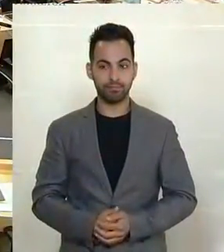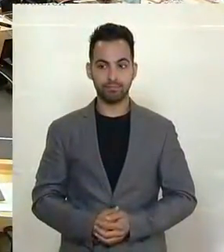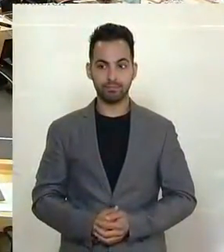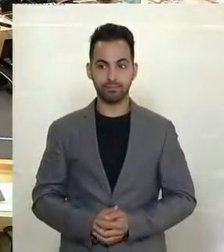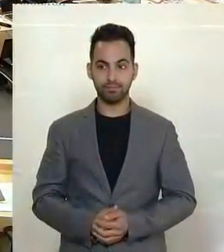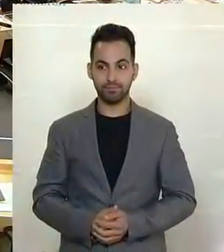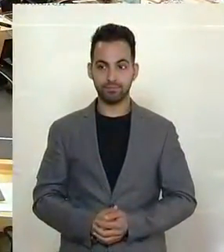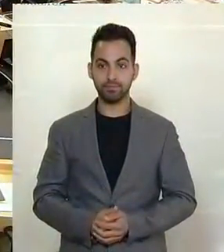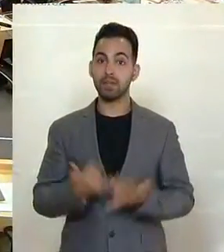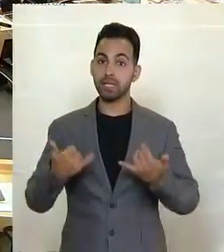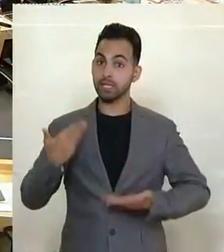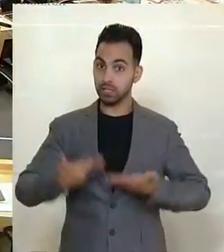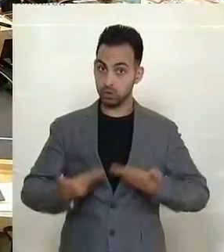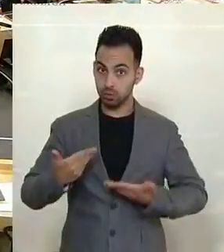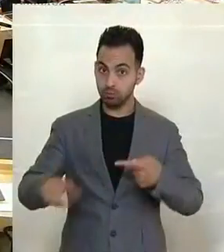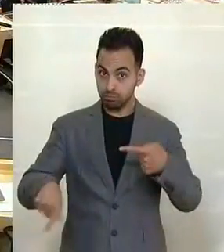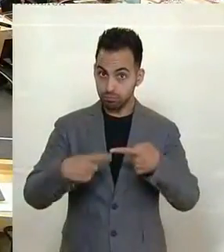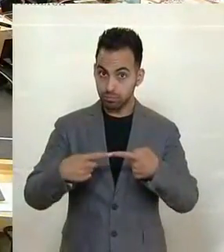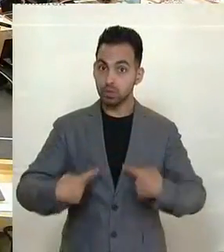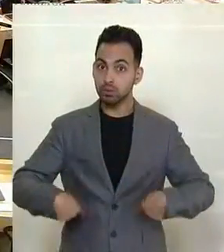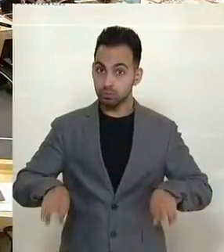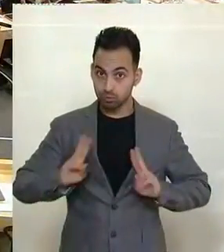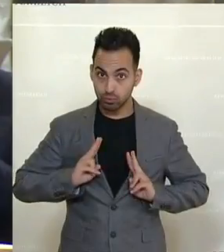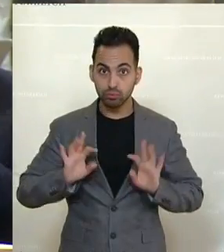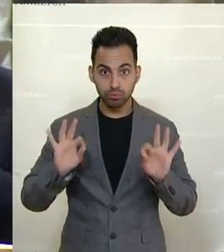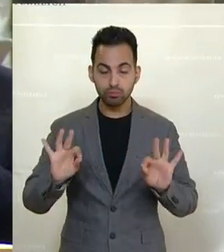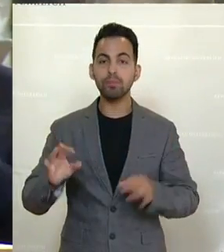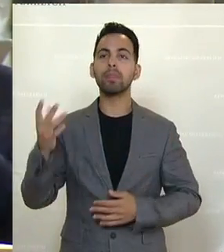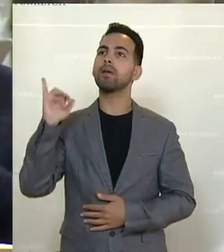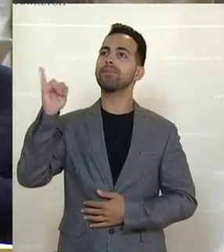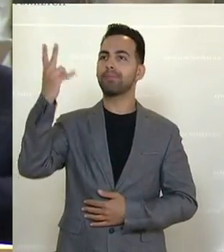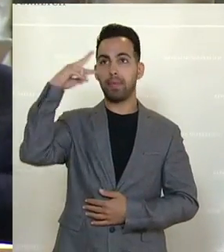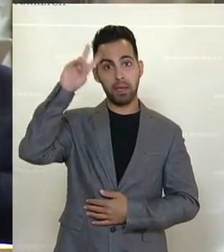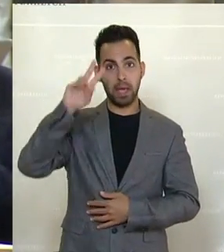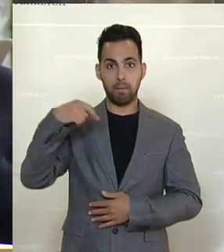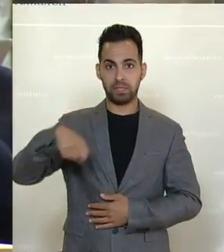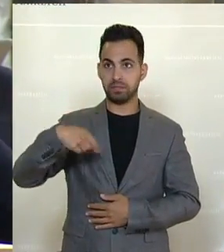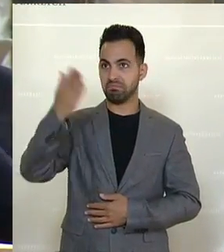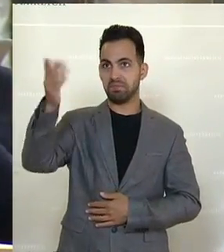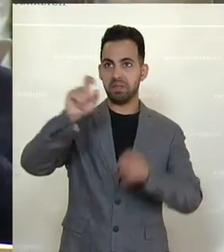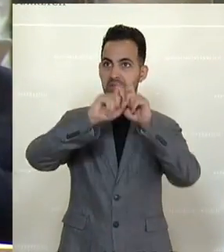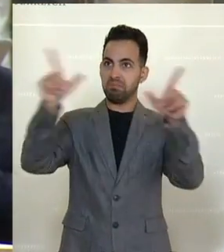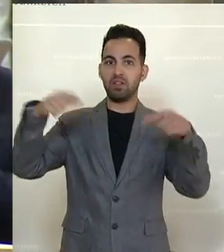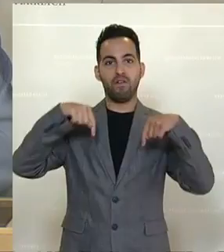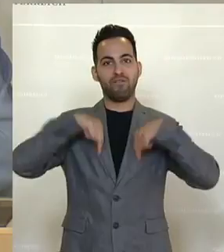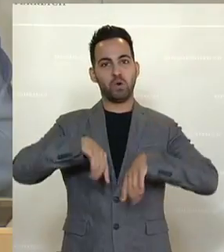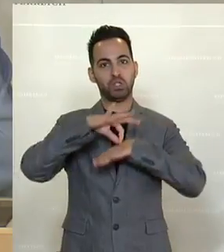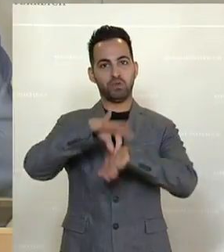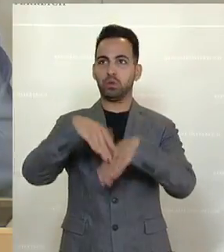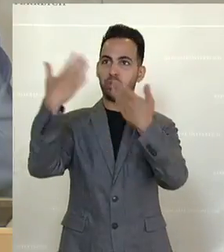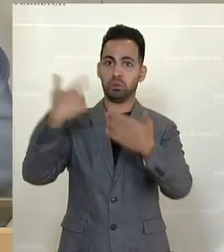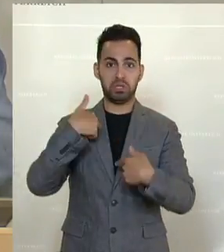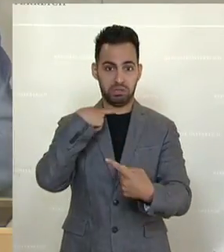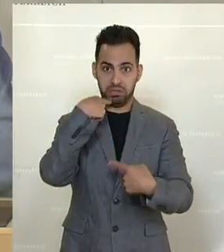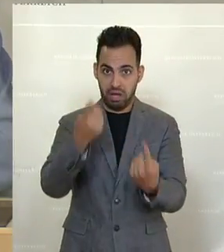Ich nehme die Sitzung wieder auf, ja, dass es korrekt ist. Ja, Herr Präsident, es passt nur ins Bild Ihrer Vorsitzführung und es bestätigt alles das,